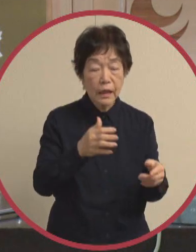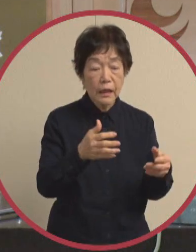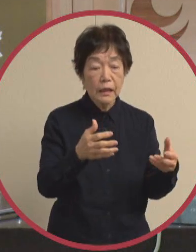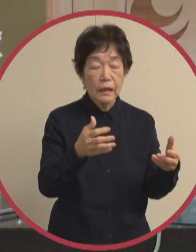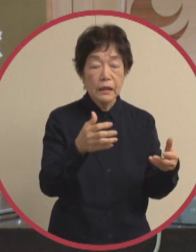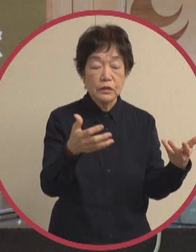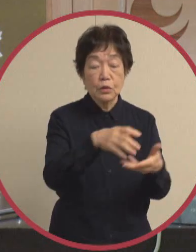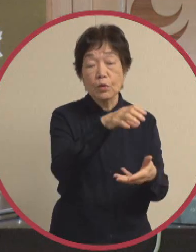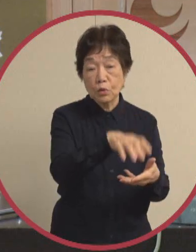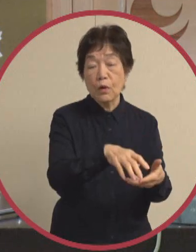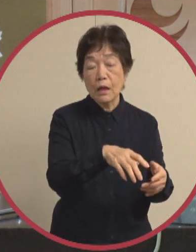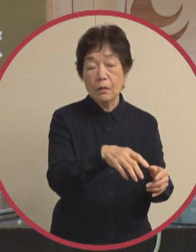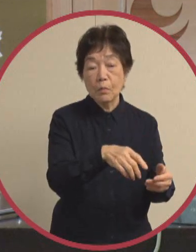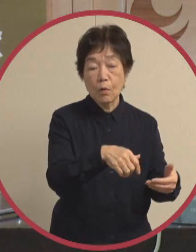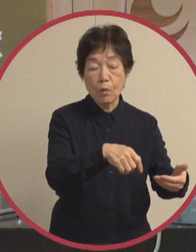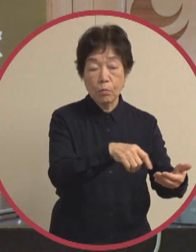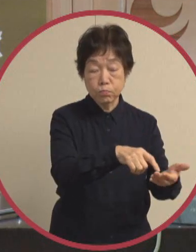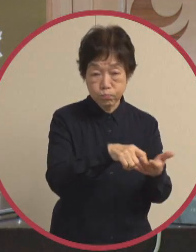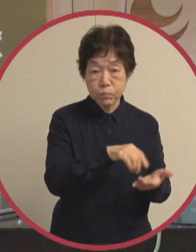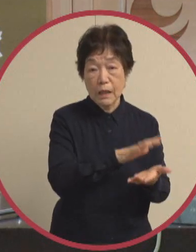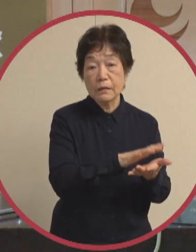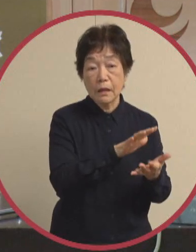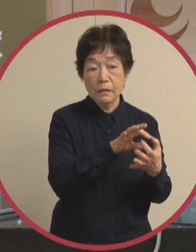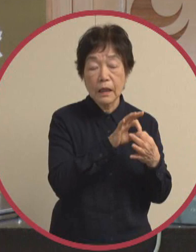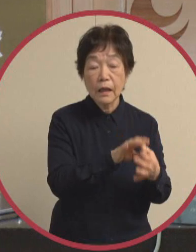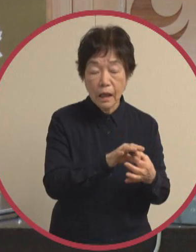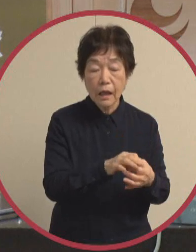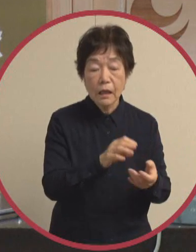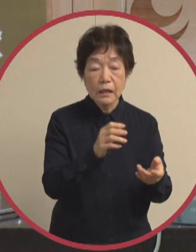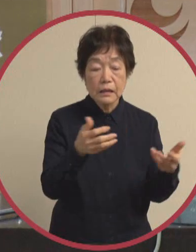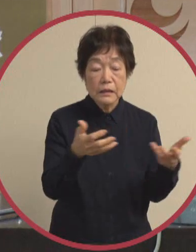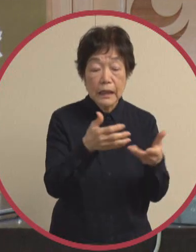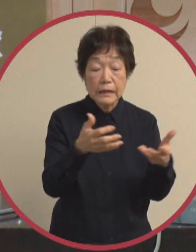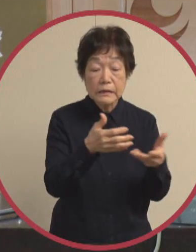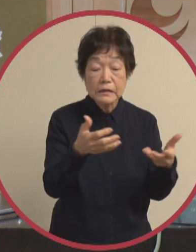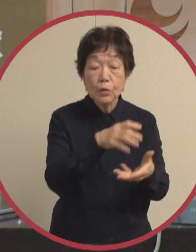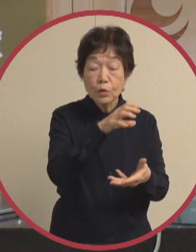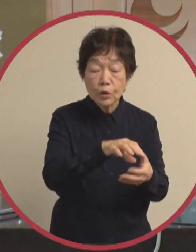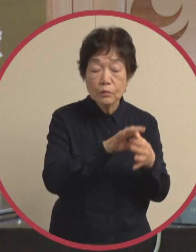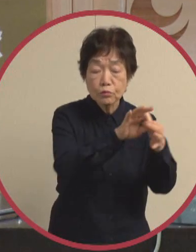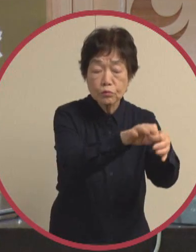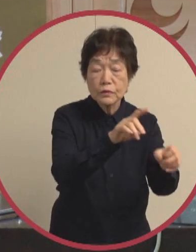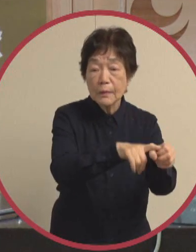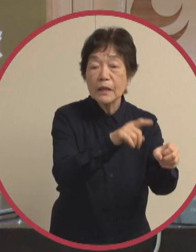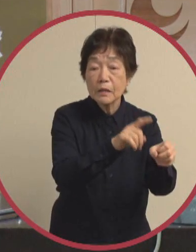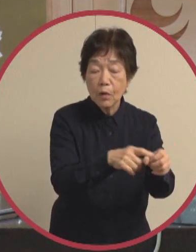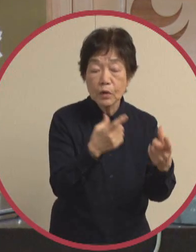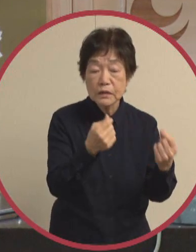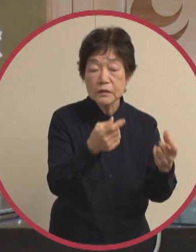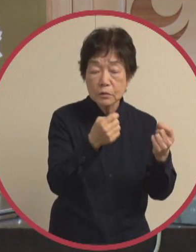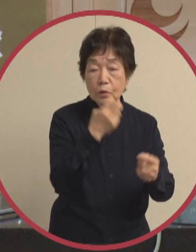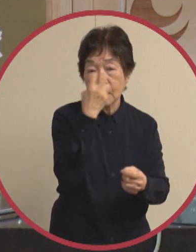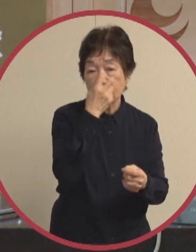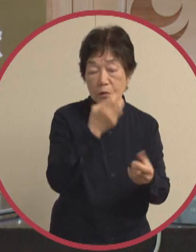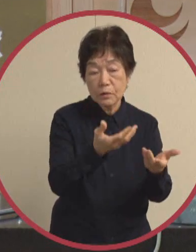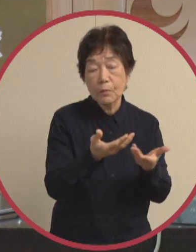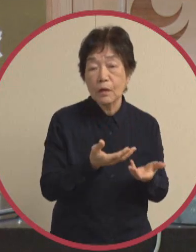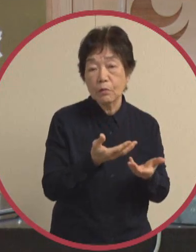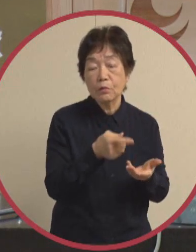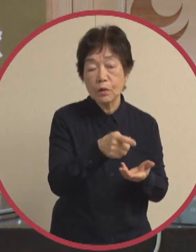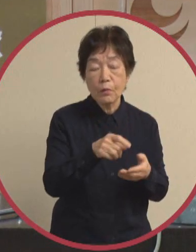が、あの BCP の観点からですね、やはりあのしっかりと検査をしていくということ